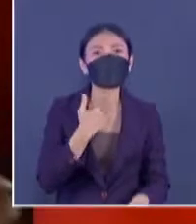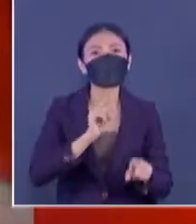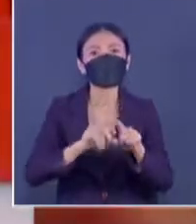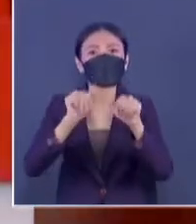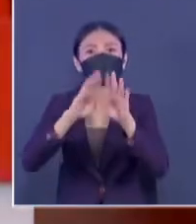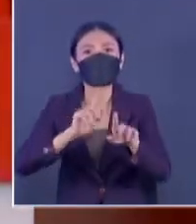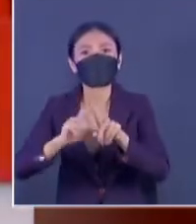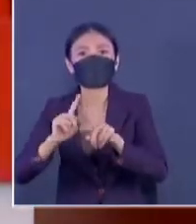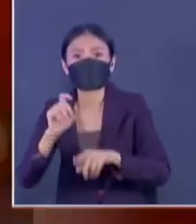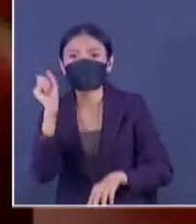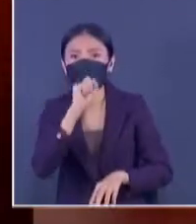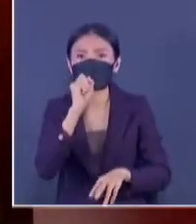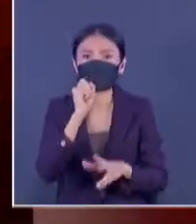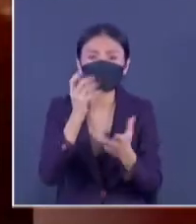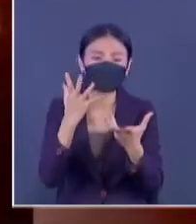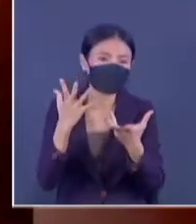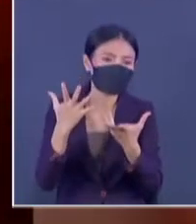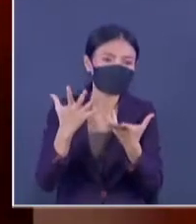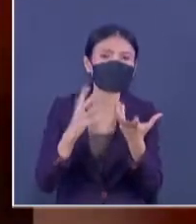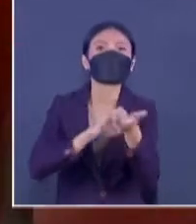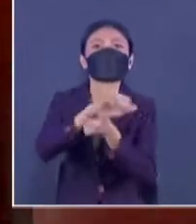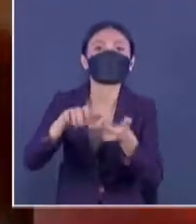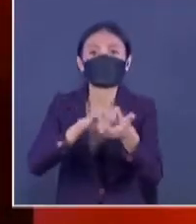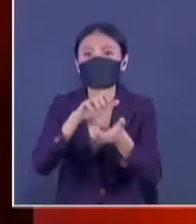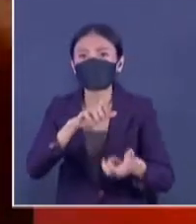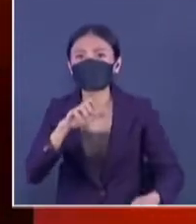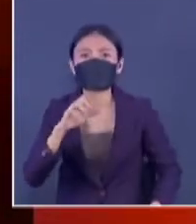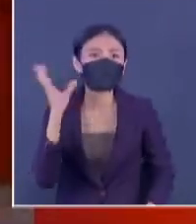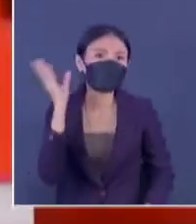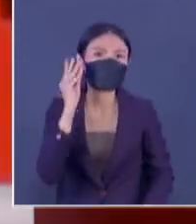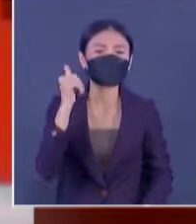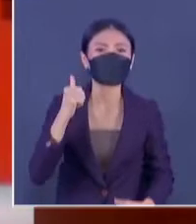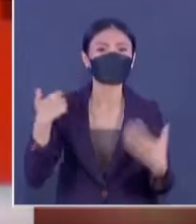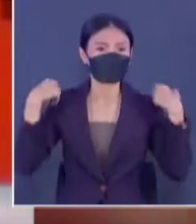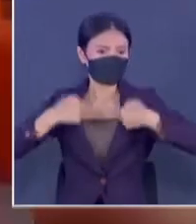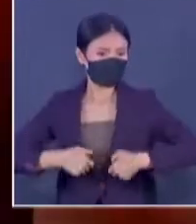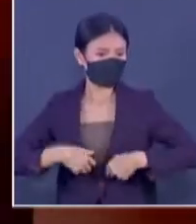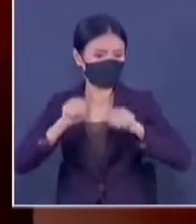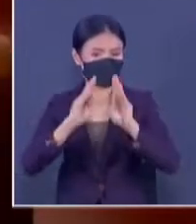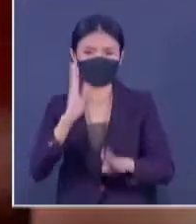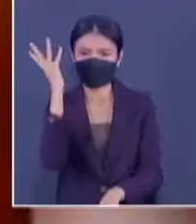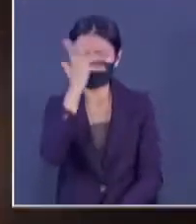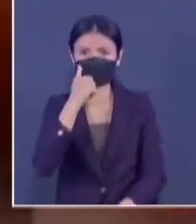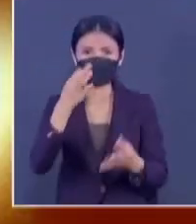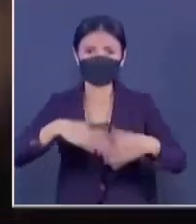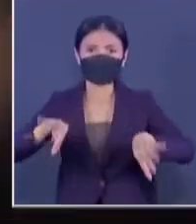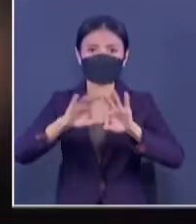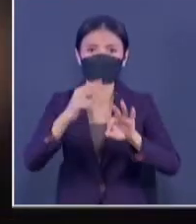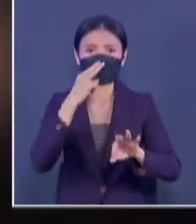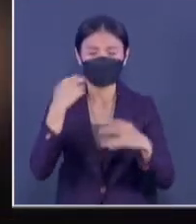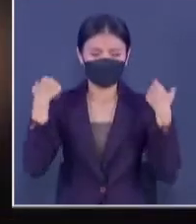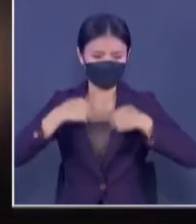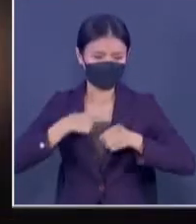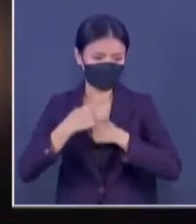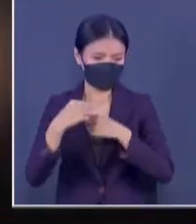และฟังเข้าด้วยกันอย่างลงตัวค่ะทั้งยังเป็นวงที่มีสไตล์การแต่งตัวที่จัดเต็มเป็นเอกลักษณ์โดยเฉพาะชุดอวกาศสีเงินนะค